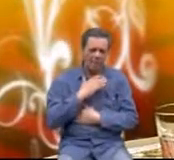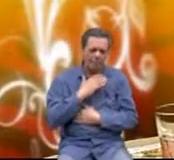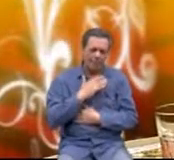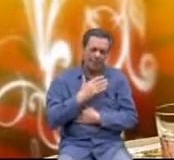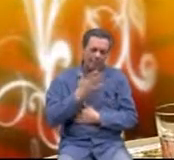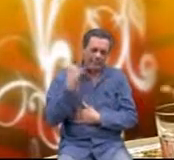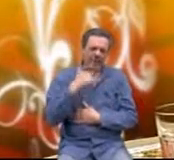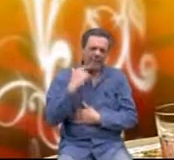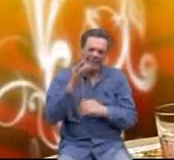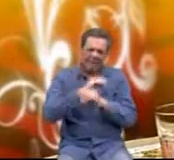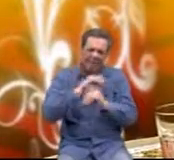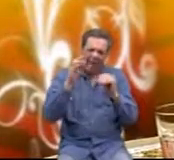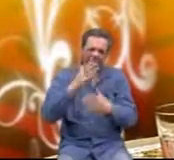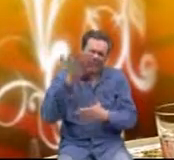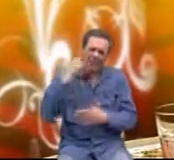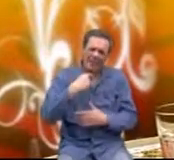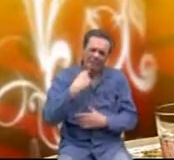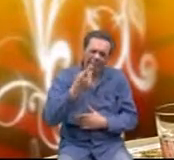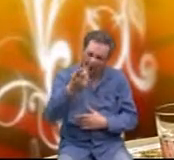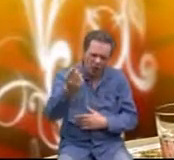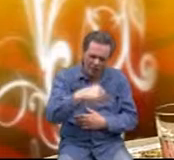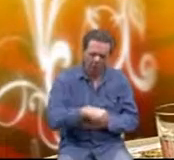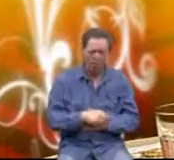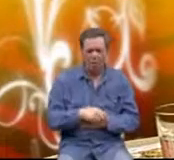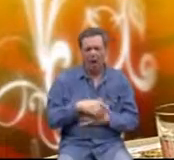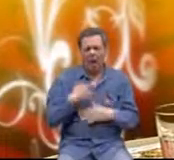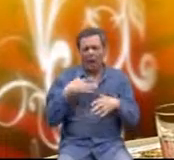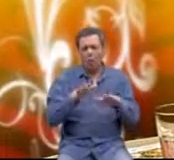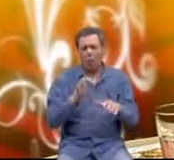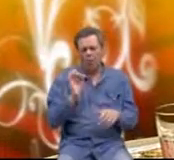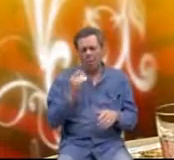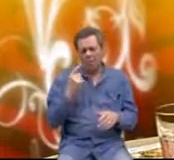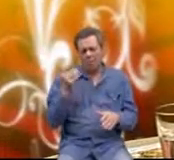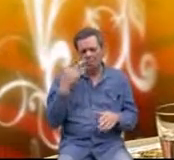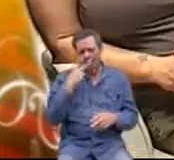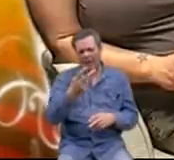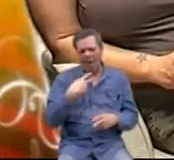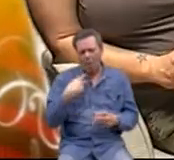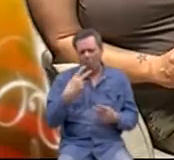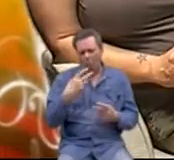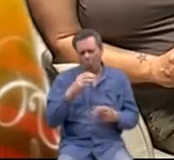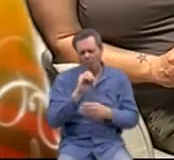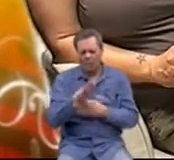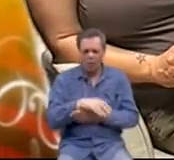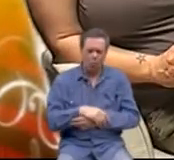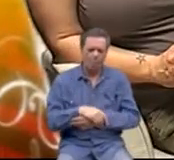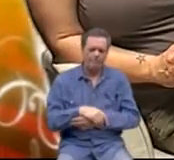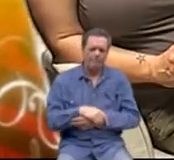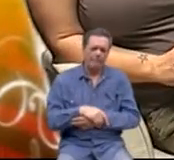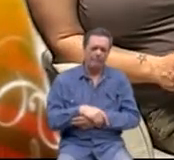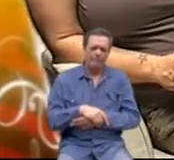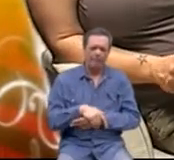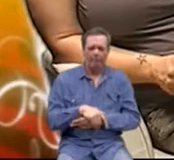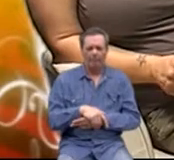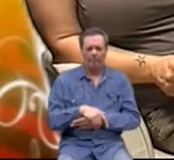žao, jer sam bila u nekoj gužvi. Inače, oni jako gledaju ovu emisiju i uvijek nešto novo doznaju. Kroz vas doznaju zaista nešto jako kvalitetno i novo.